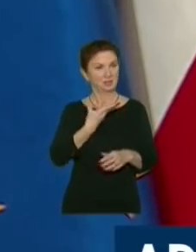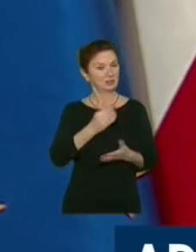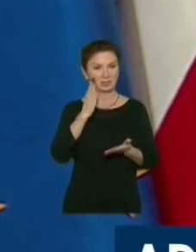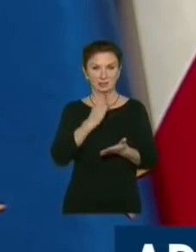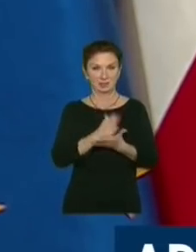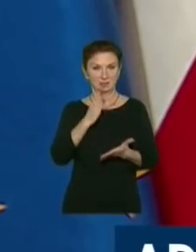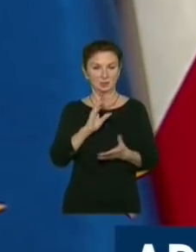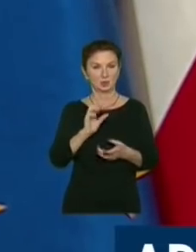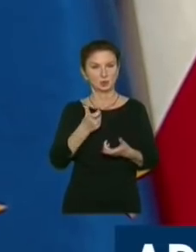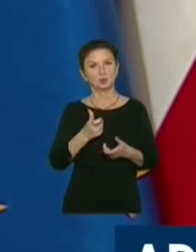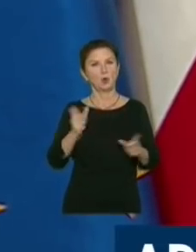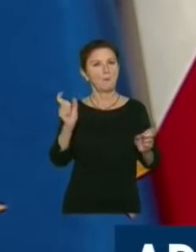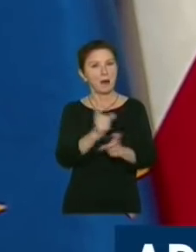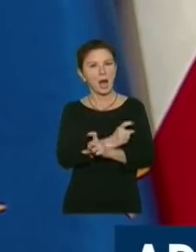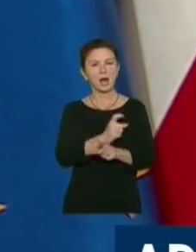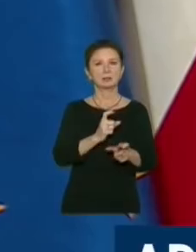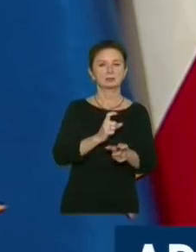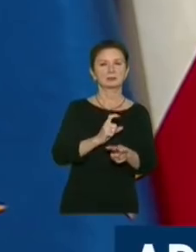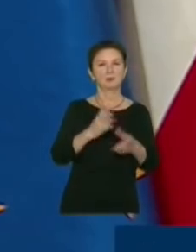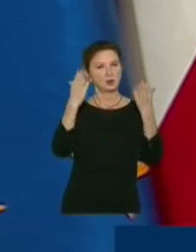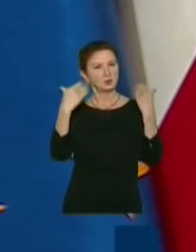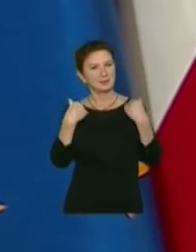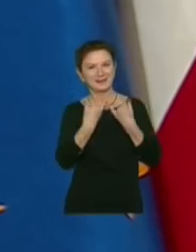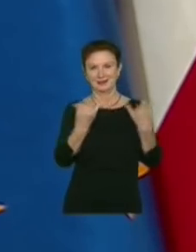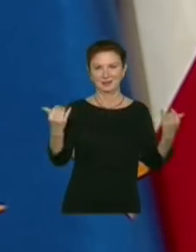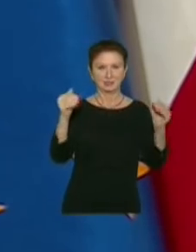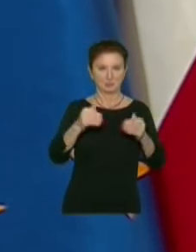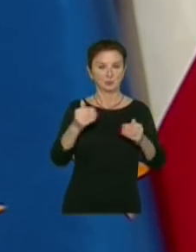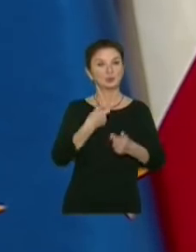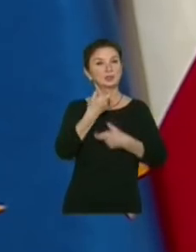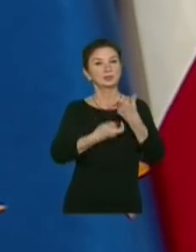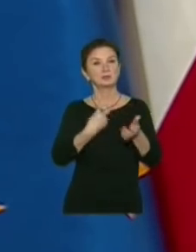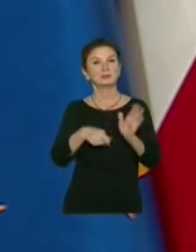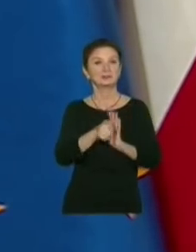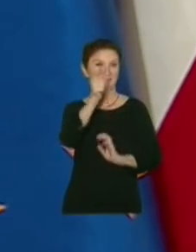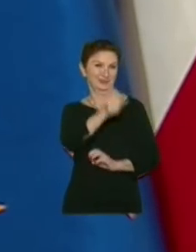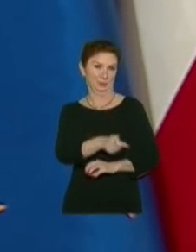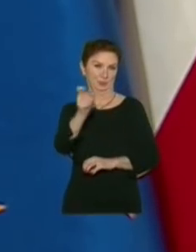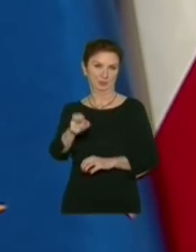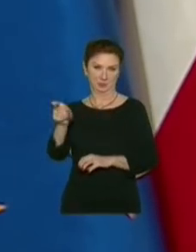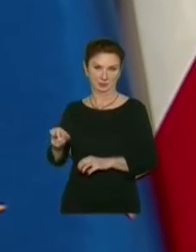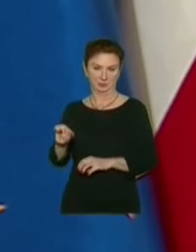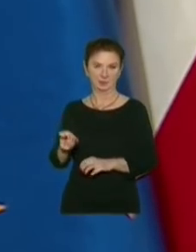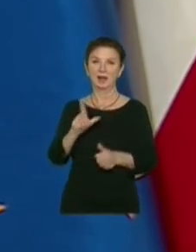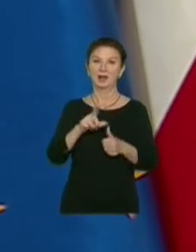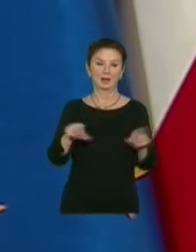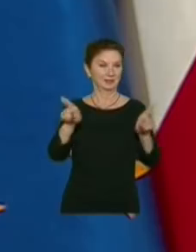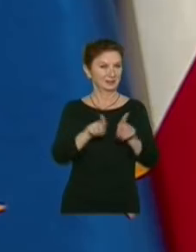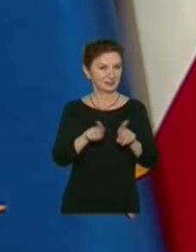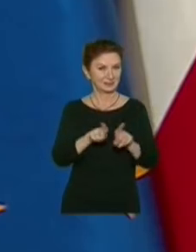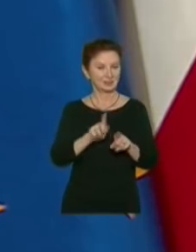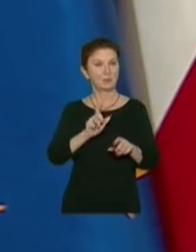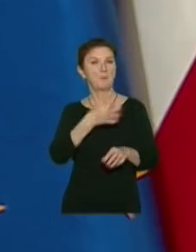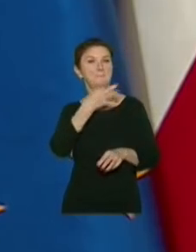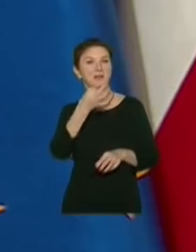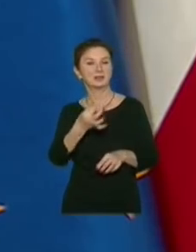to, co państwo, co system opieki zdrowotnej może zrobić dla ciebie, ale też pytanie, co ty